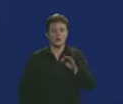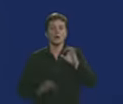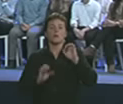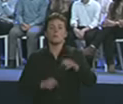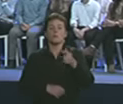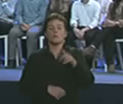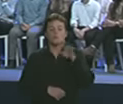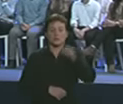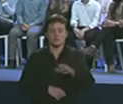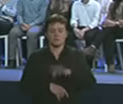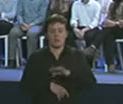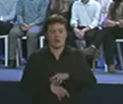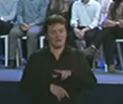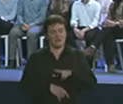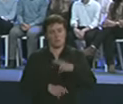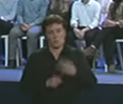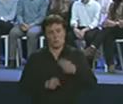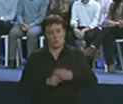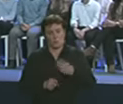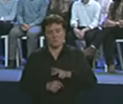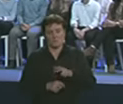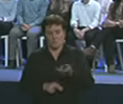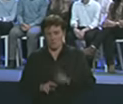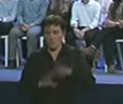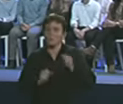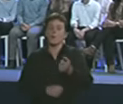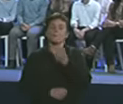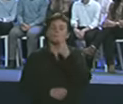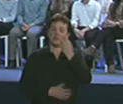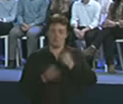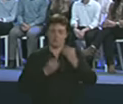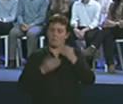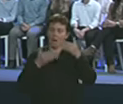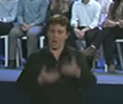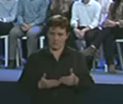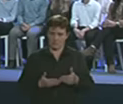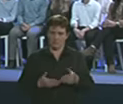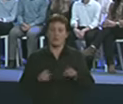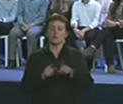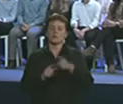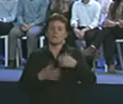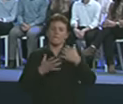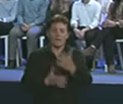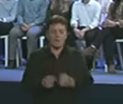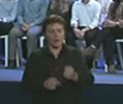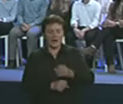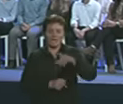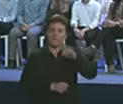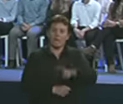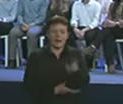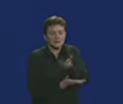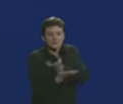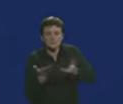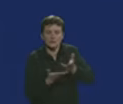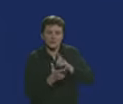la vie n'est plus la vie. Et j'ai voulu qu'il y ait une zone de dialogue pudique,